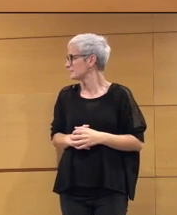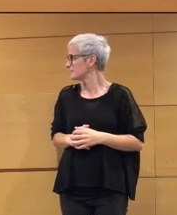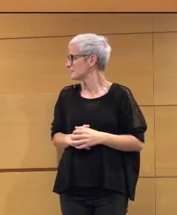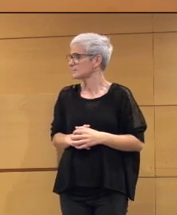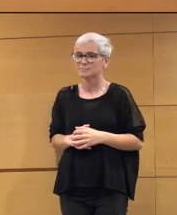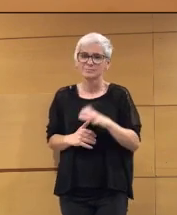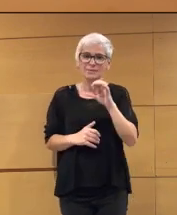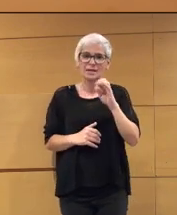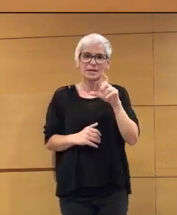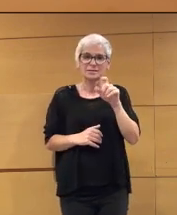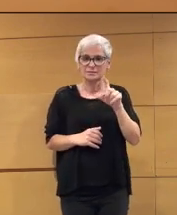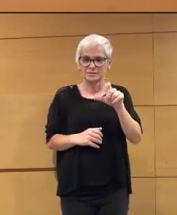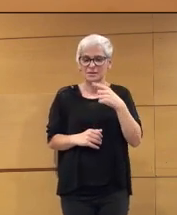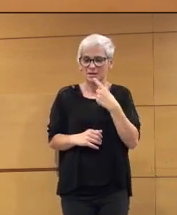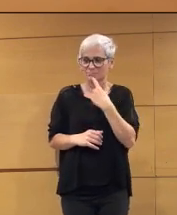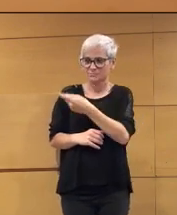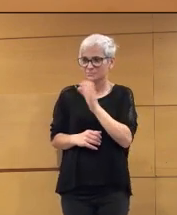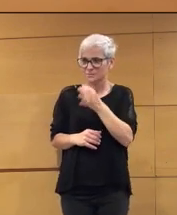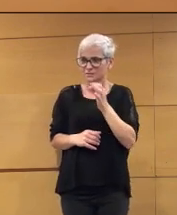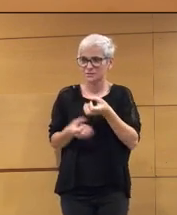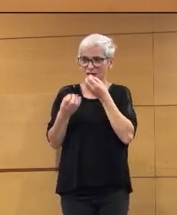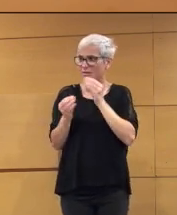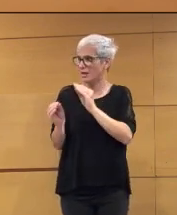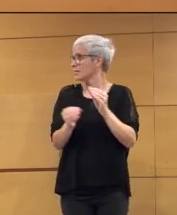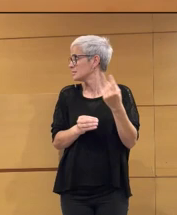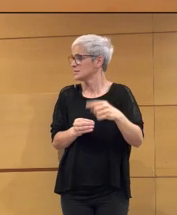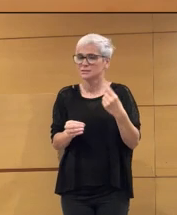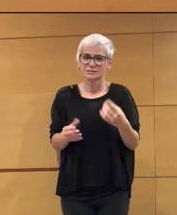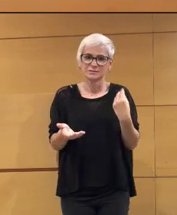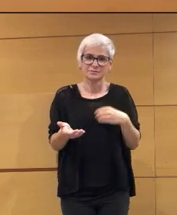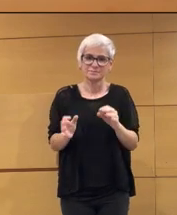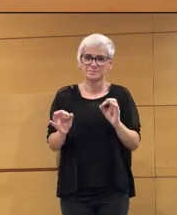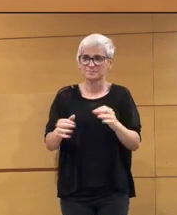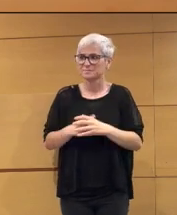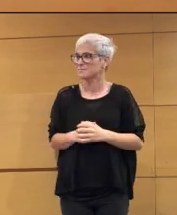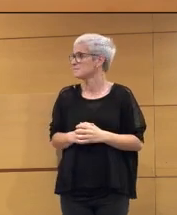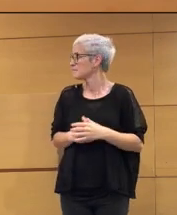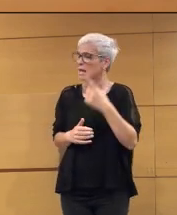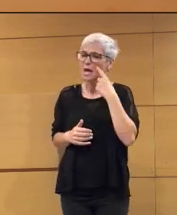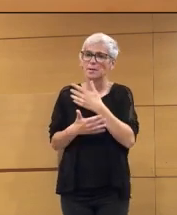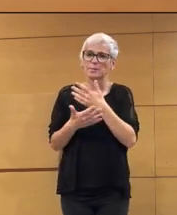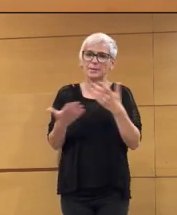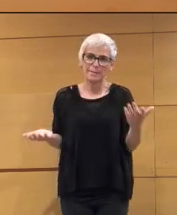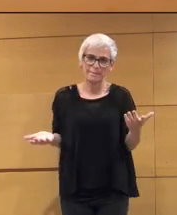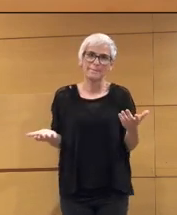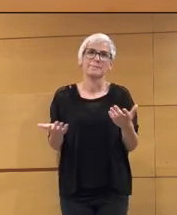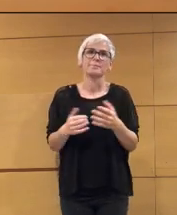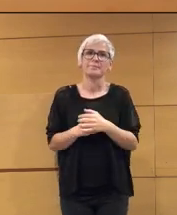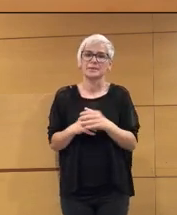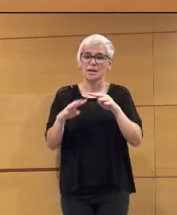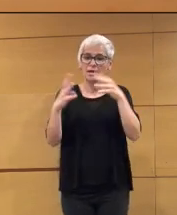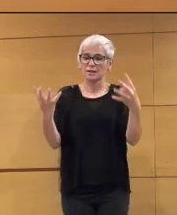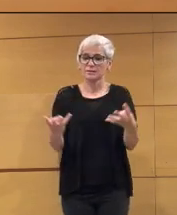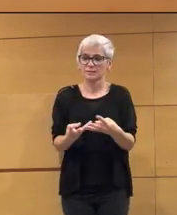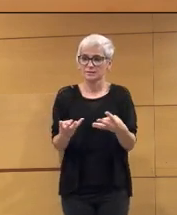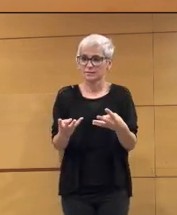sí, tenim les nostres dades venudes, però des de que... Vaja, qui no entra a internet i té un